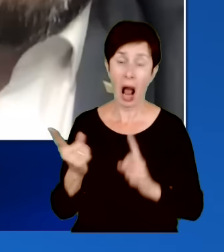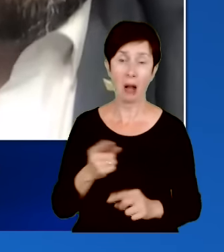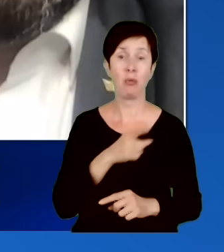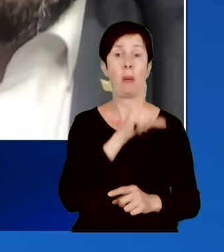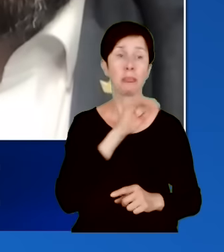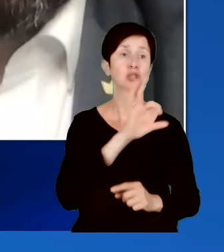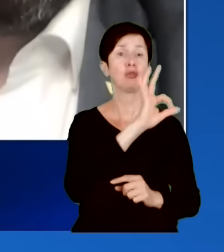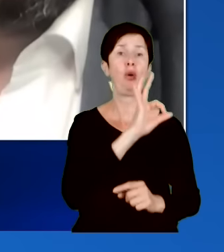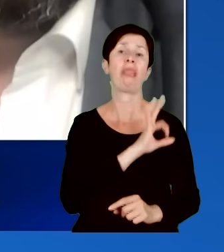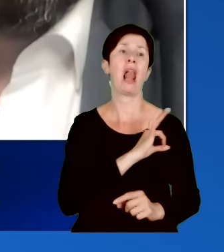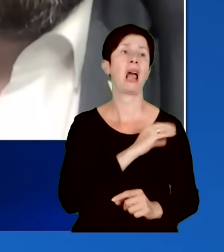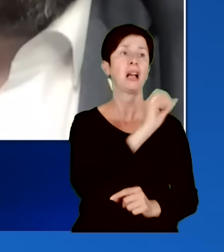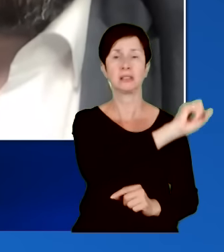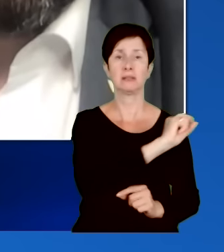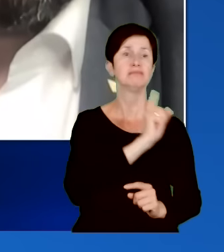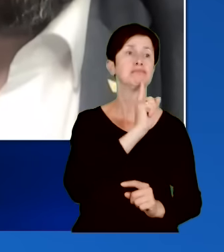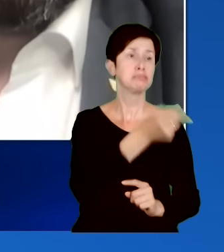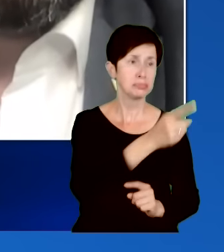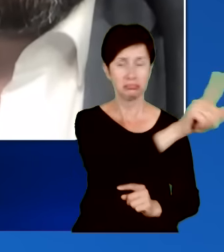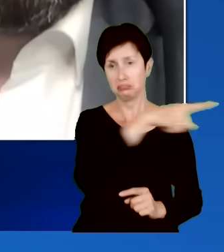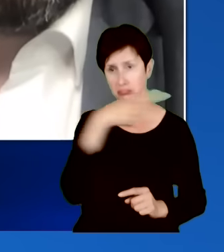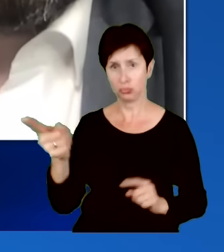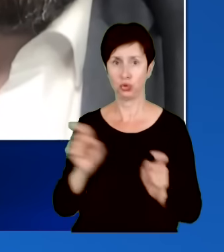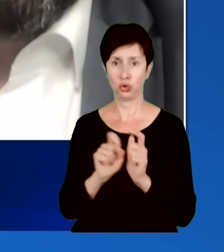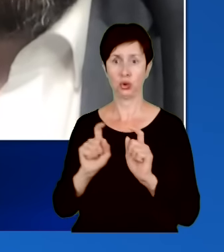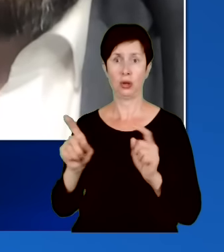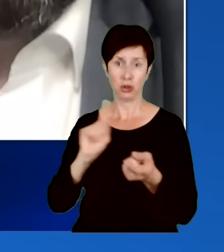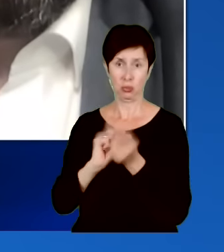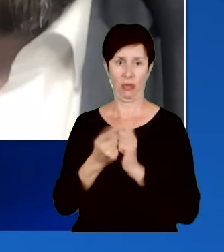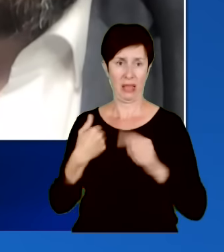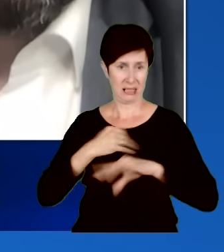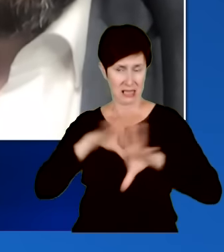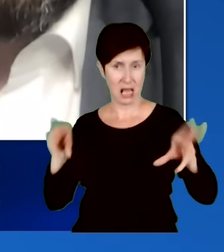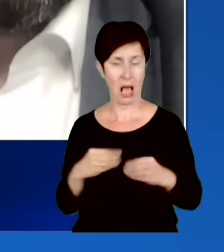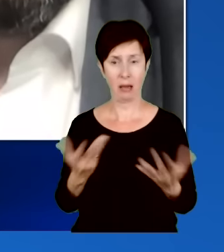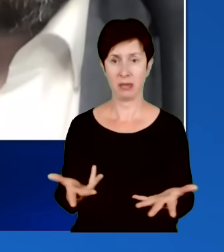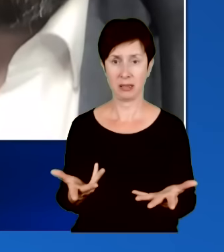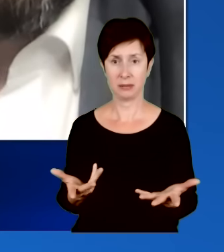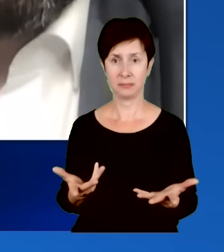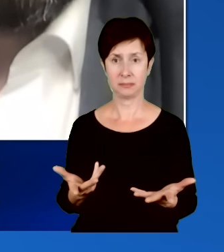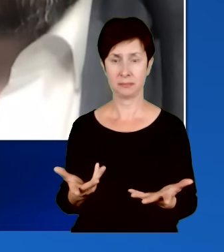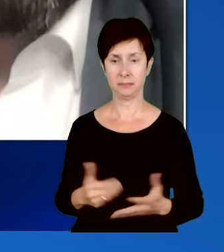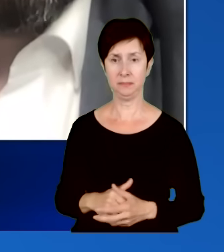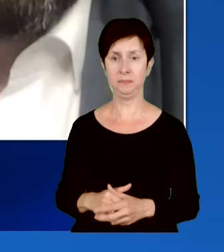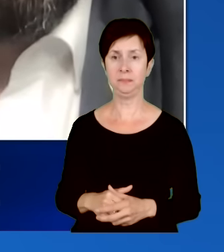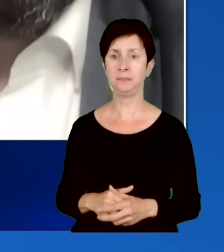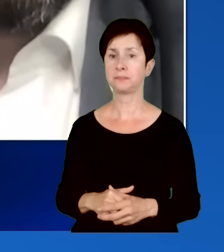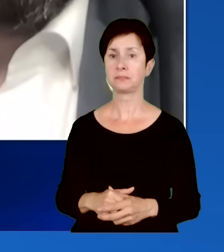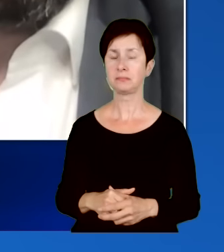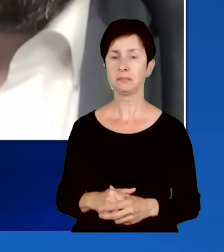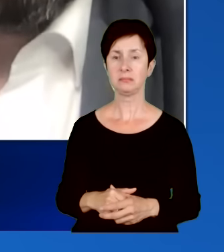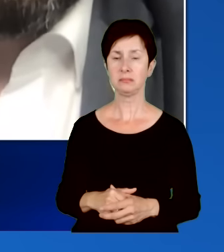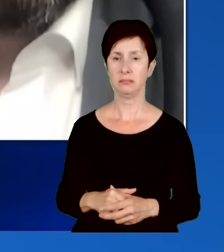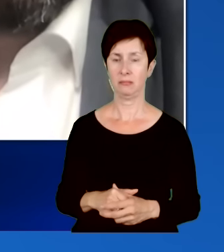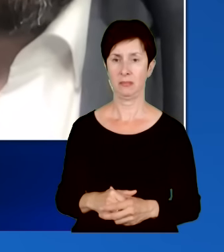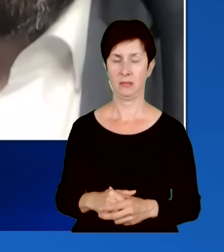wydelegować żeby szefa klubu do tego aby do tego problemu Faktycznie realnie usiąść nie rozmawiajmy I nie mówmy